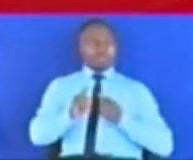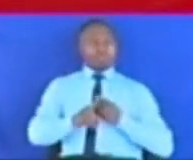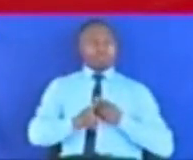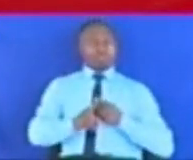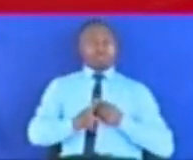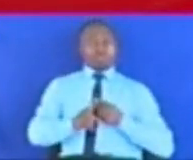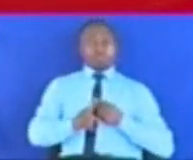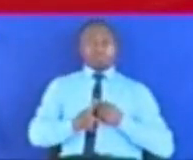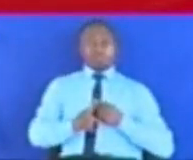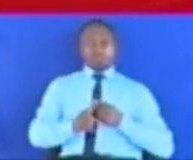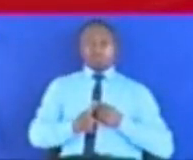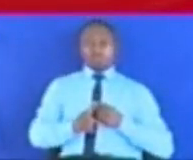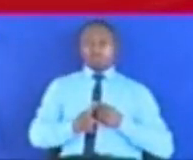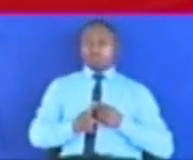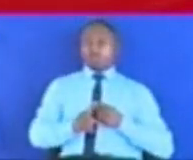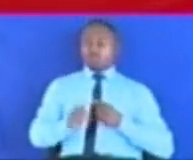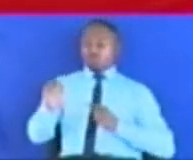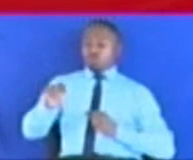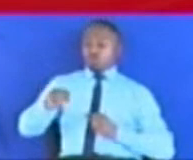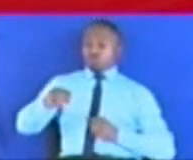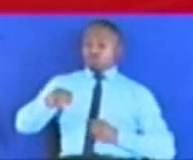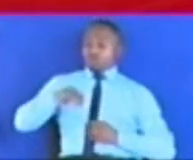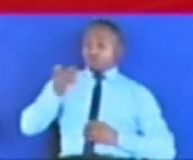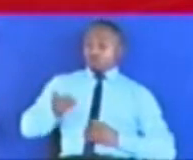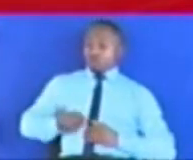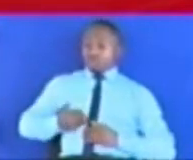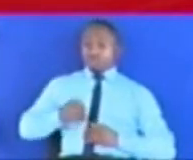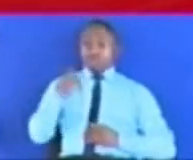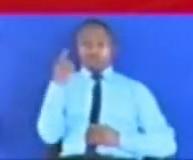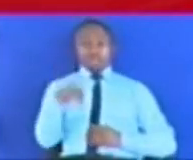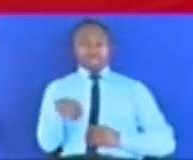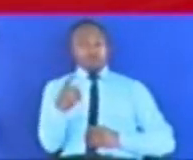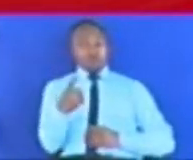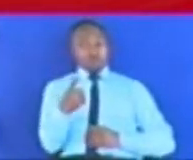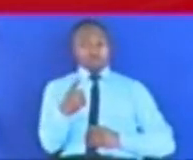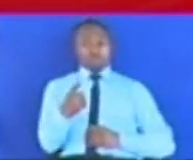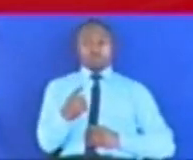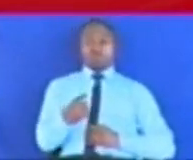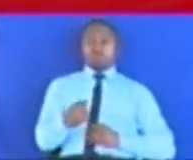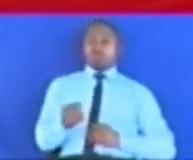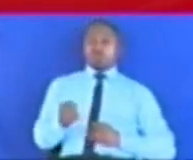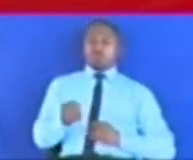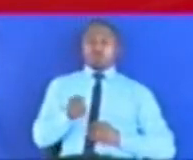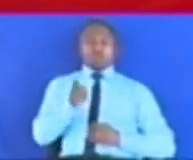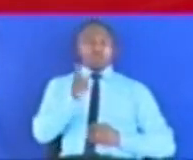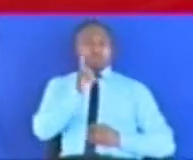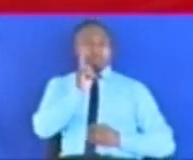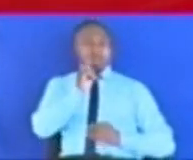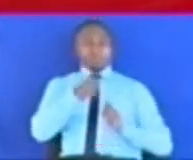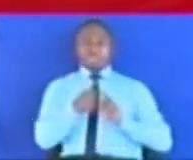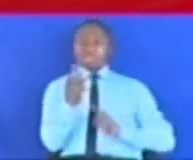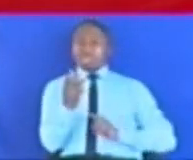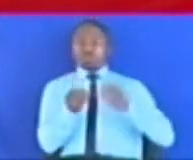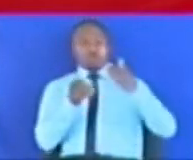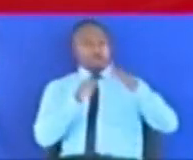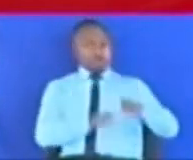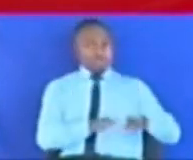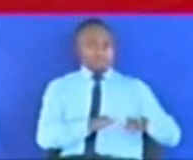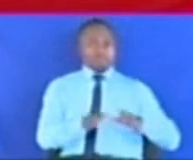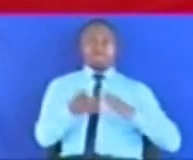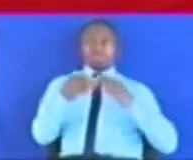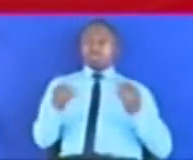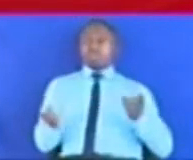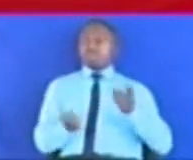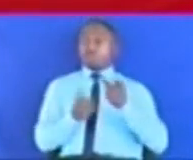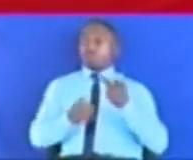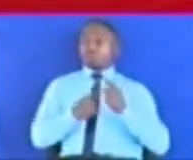vizazi wazazi wajawazito 100,000 tunapoteza akina mama 321. Sasa hizi takwimu pamoja